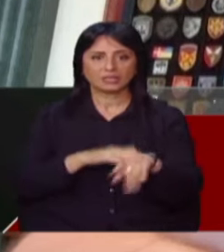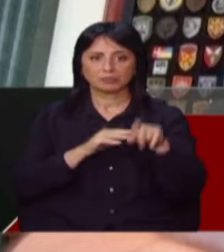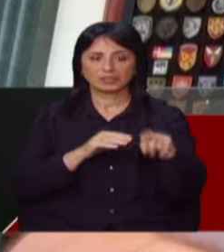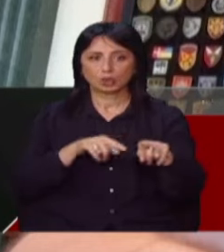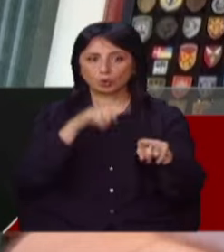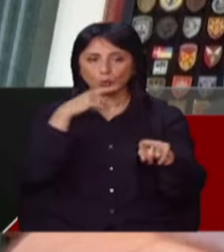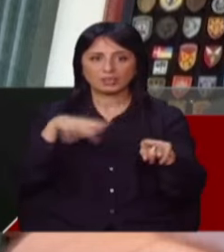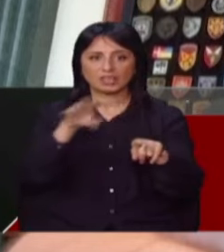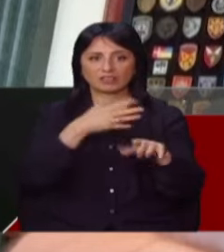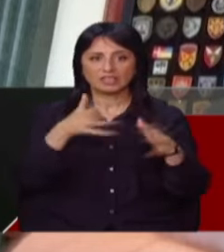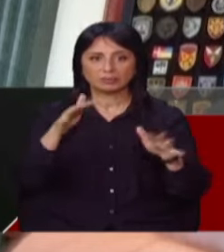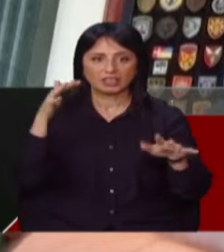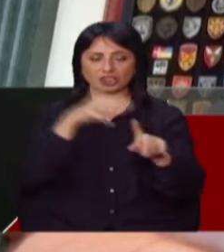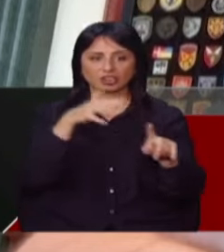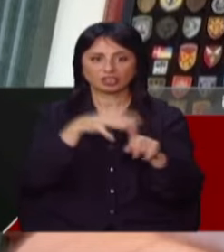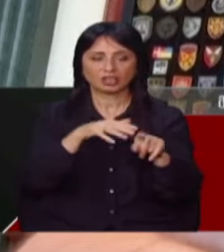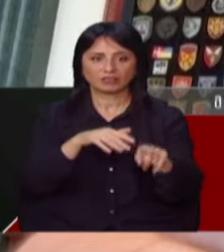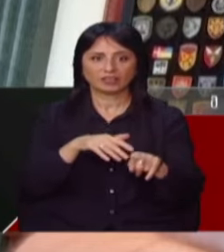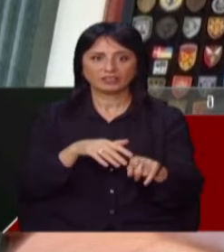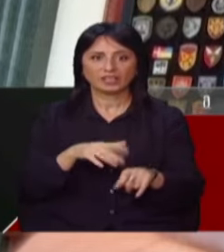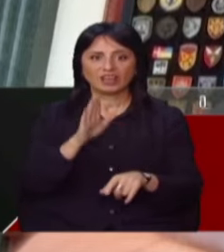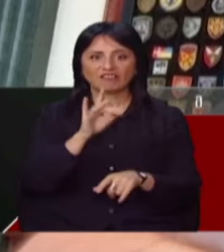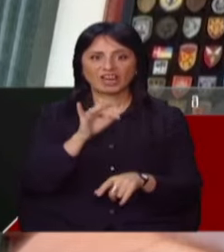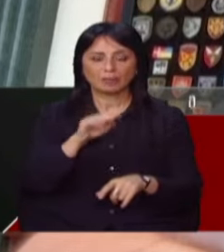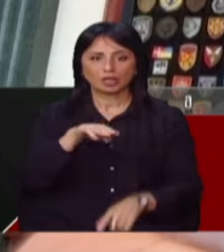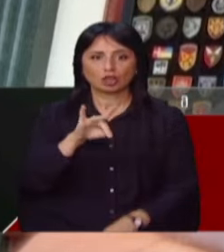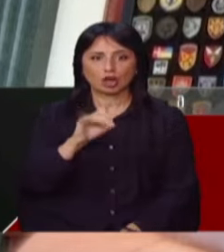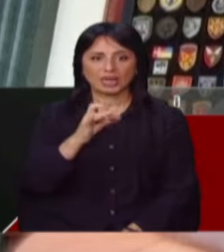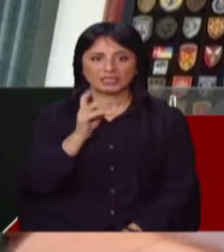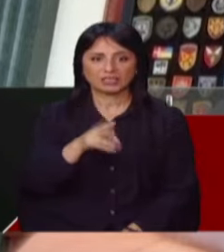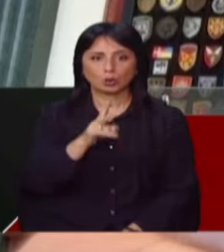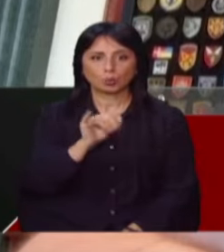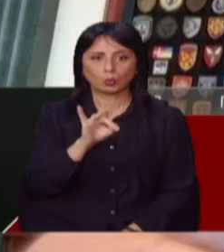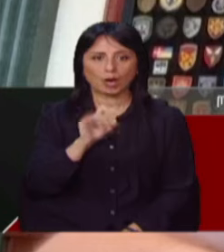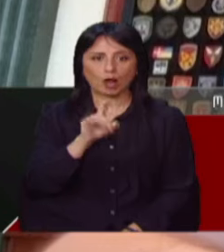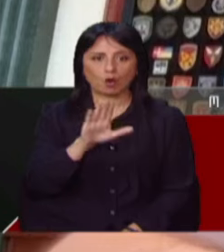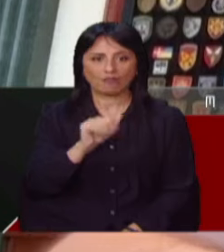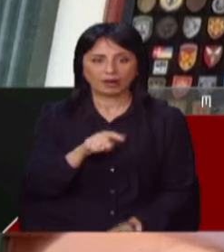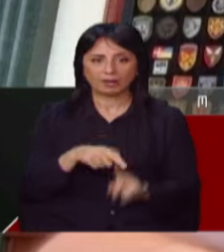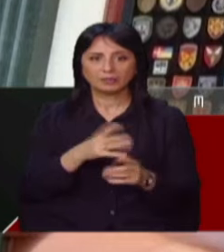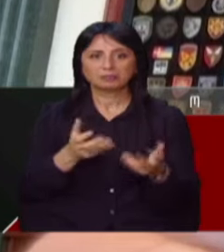სადაც რუსეთის ყველაზე მეტი შეტევაა. ასევე ვრემევსკის, ტორეცკისა და კურახოვის